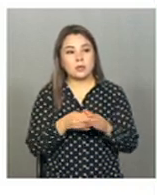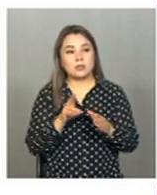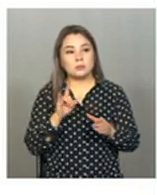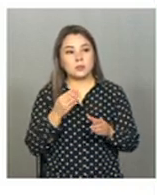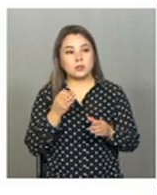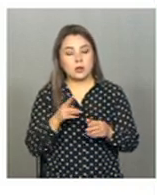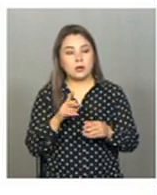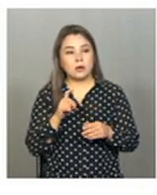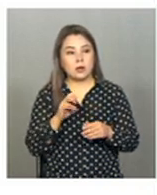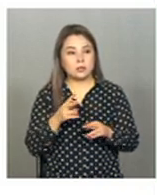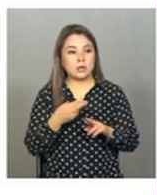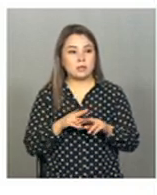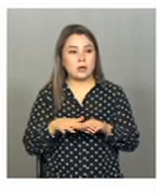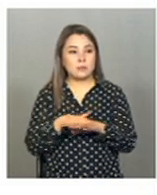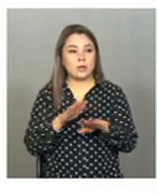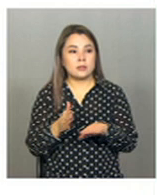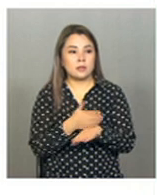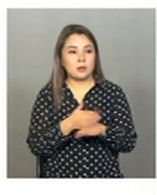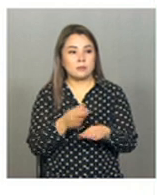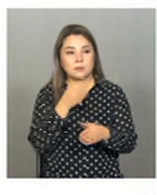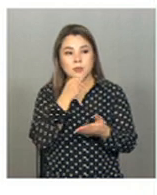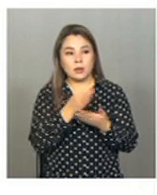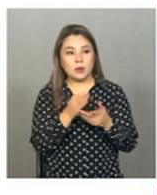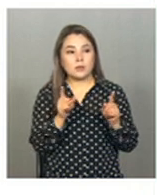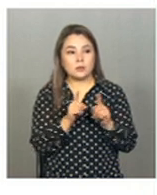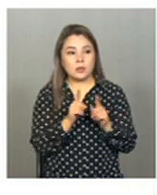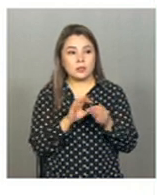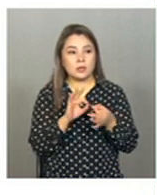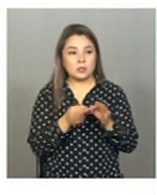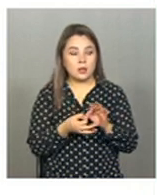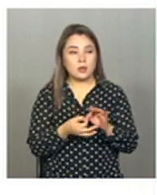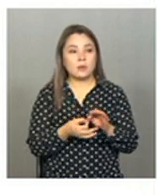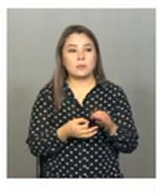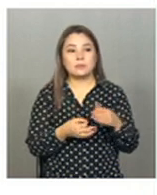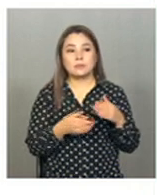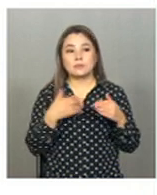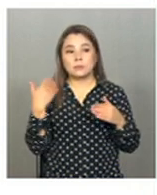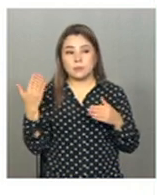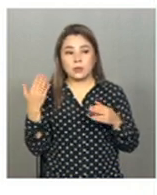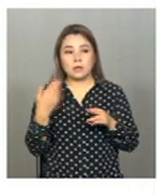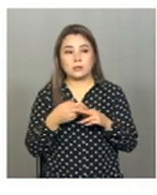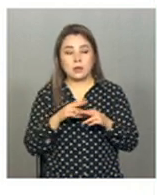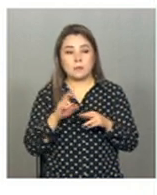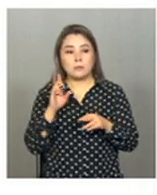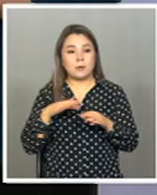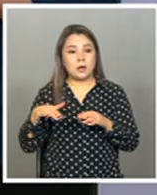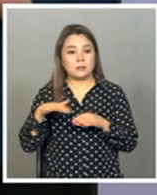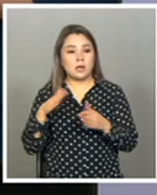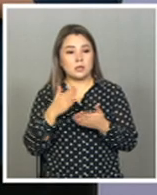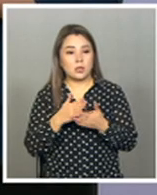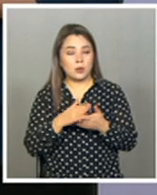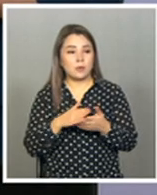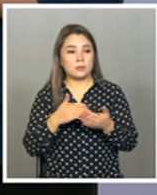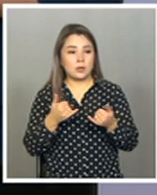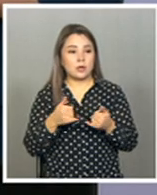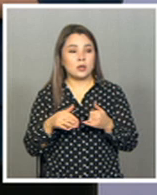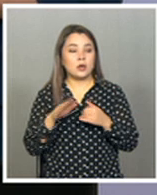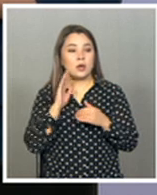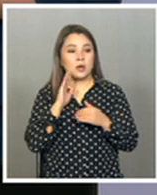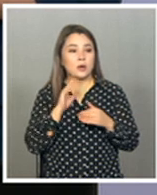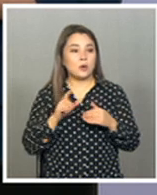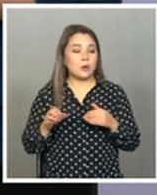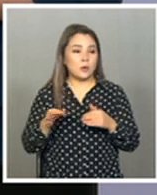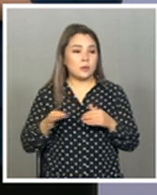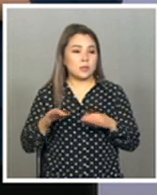қанатқа бөлінгендігін дәлірек айтсақ, оң қанаты, яғни батыс ордасы, Жайық өзені бойындағы